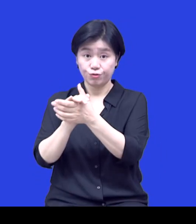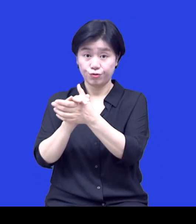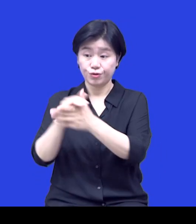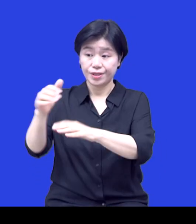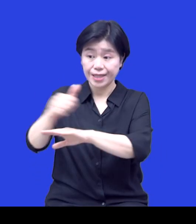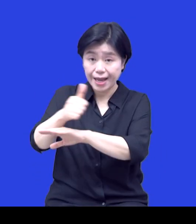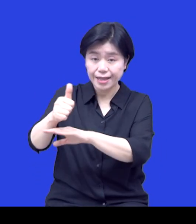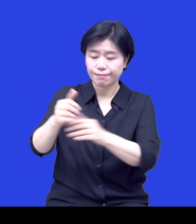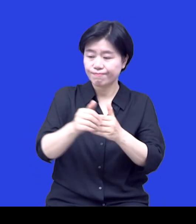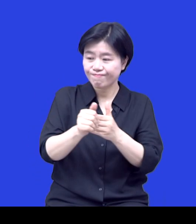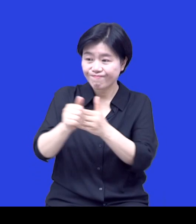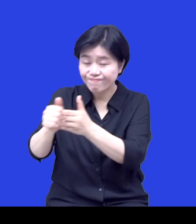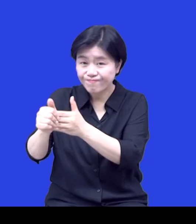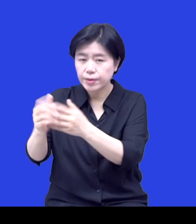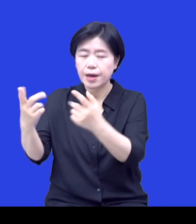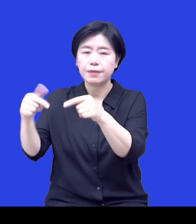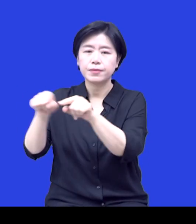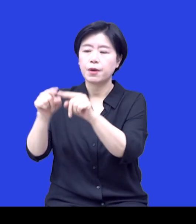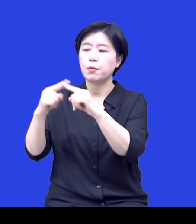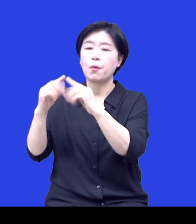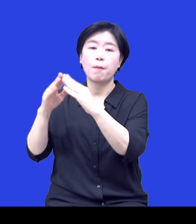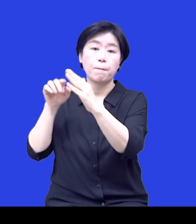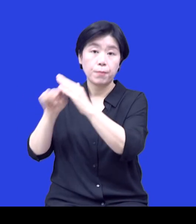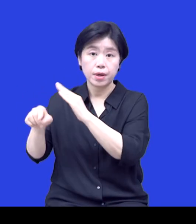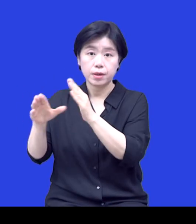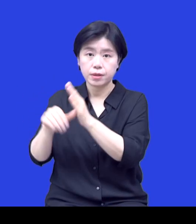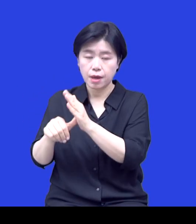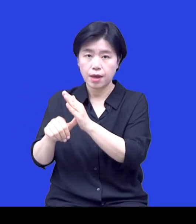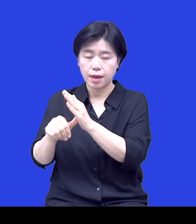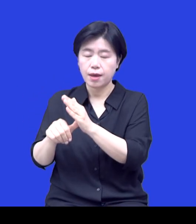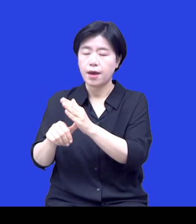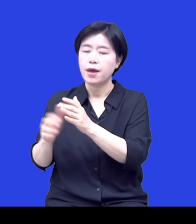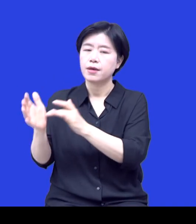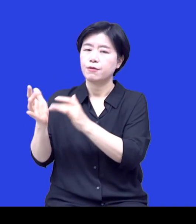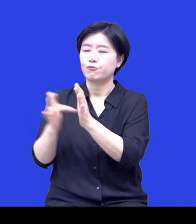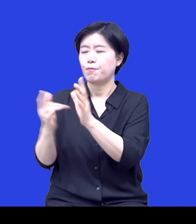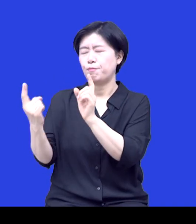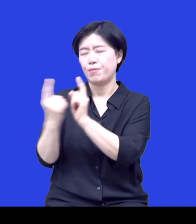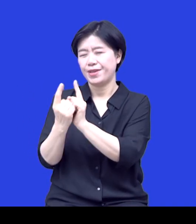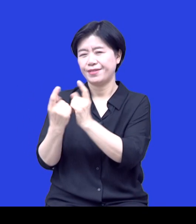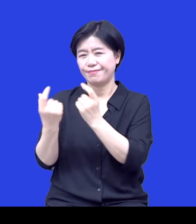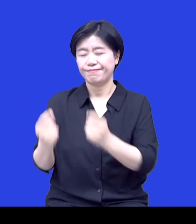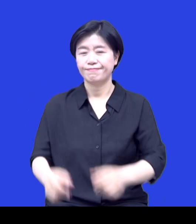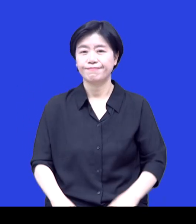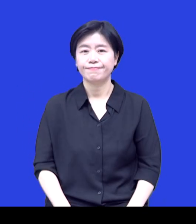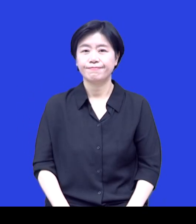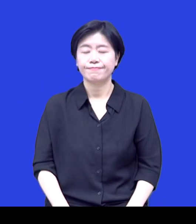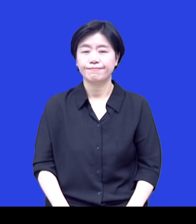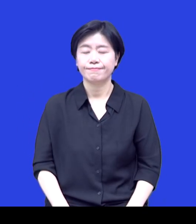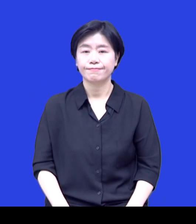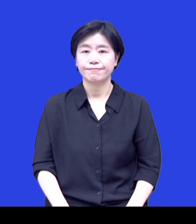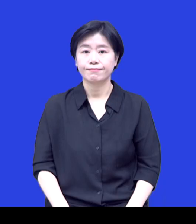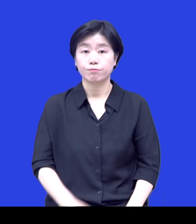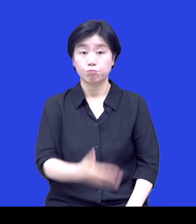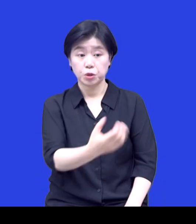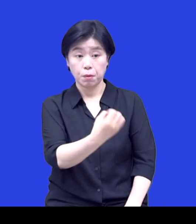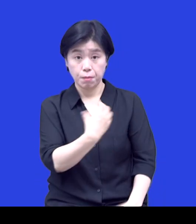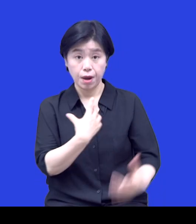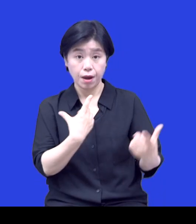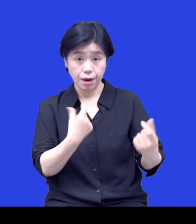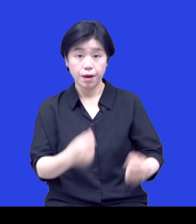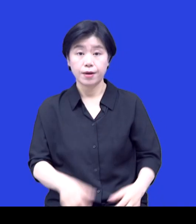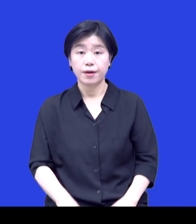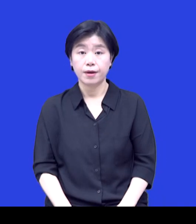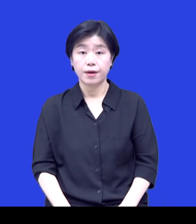교회 큰 교회 여름 수양회에서 예수님을 만나서 예수님을 영접을 했죠. 예. 방금 목사님 말씀하신 것처럼 저도 사실은